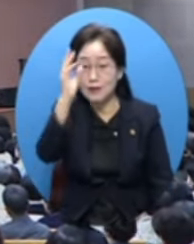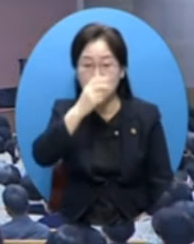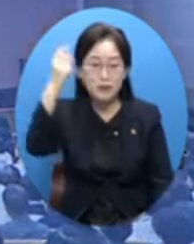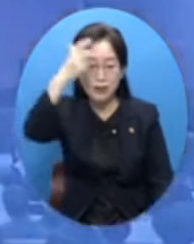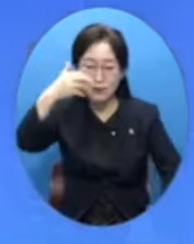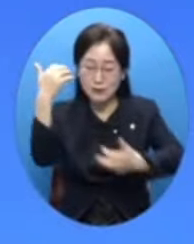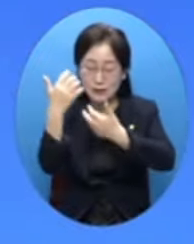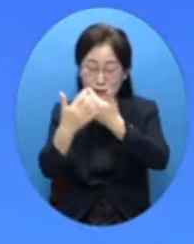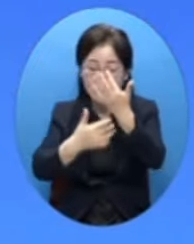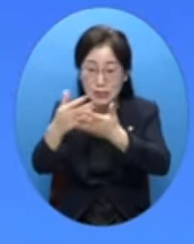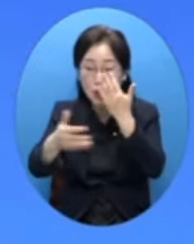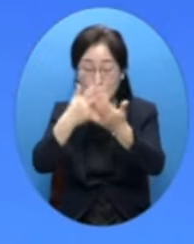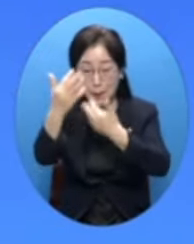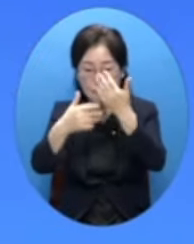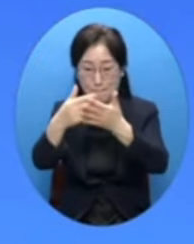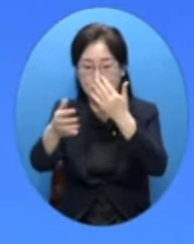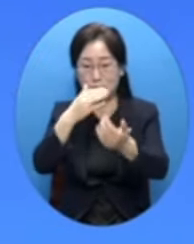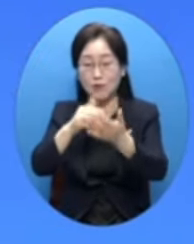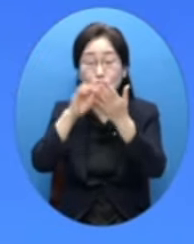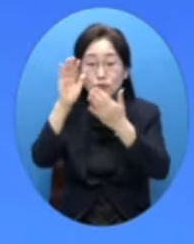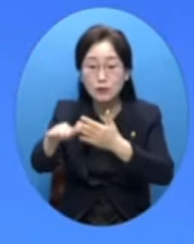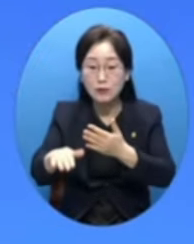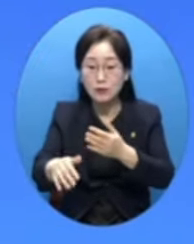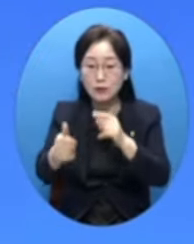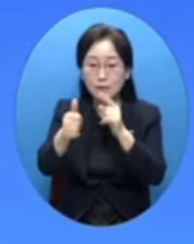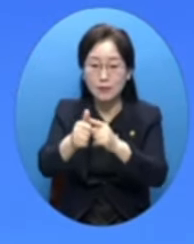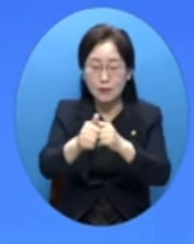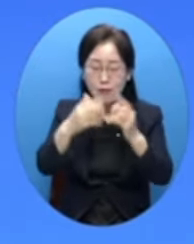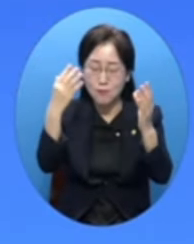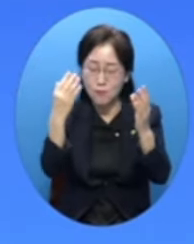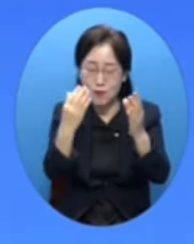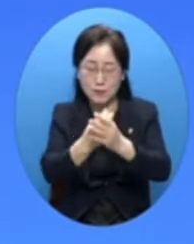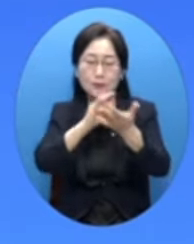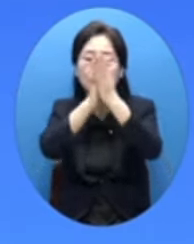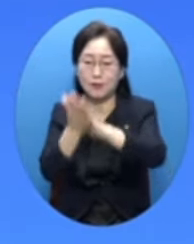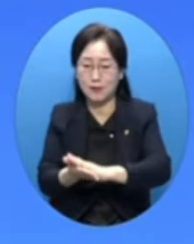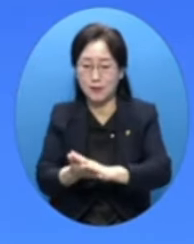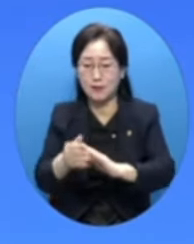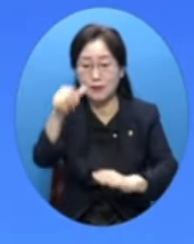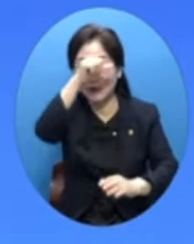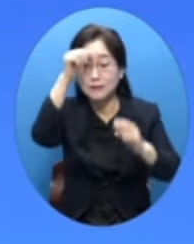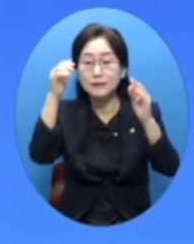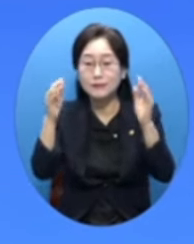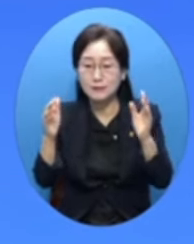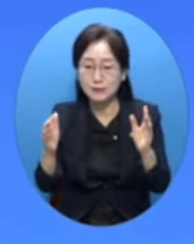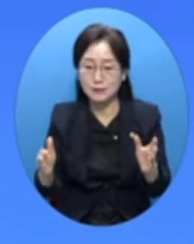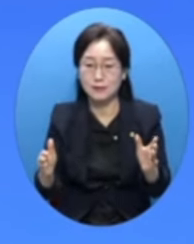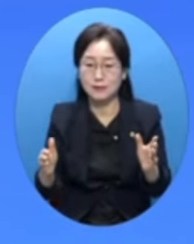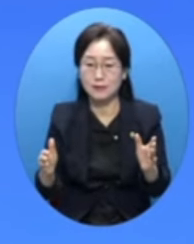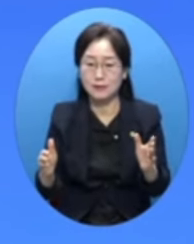체험의 사건이 그의 삶을 완전히 바꿔놓았습니다. 인생을